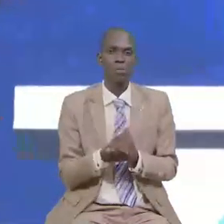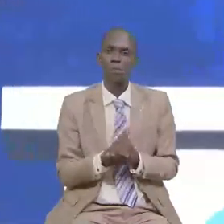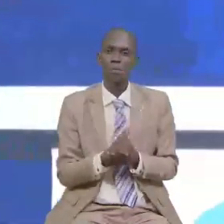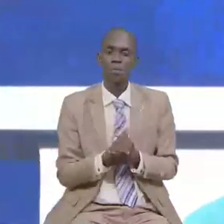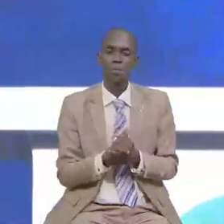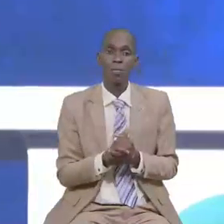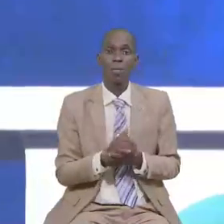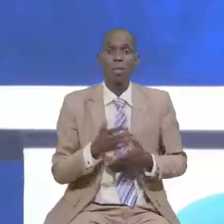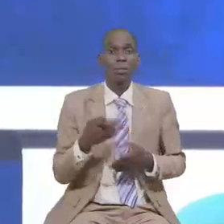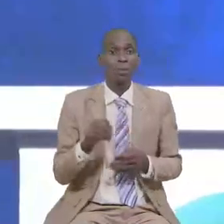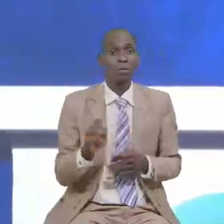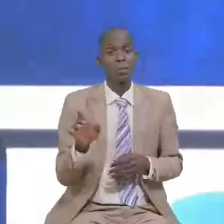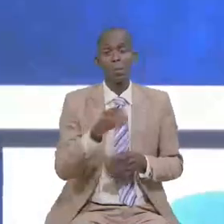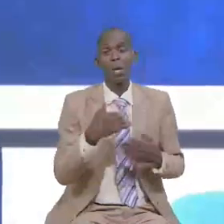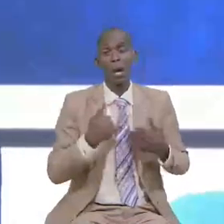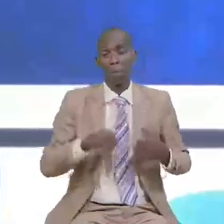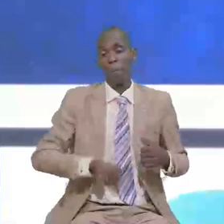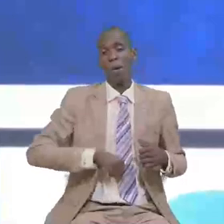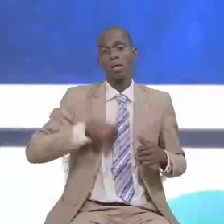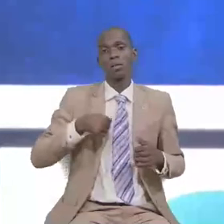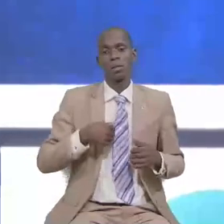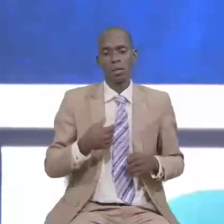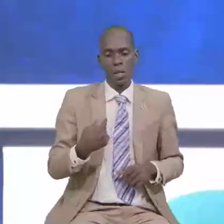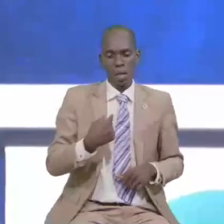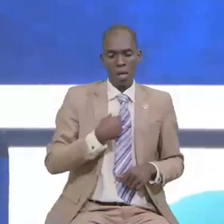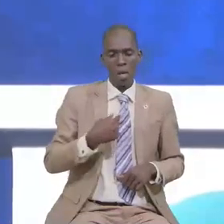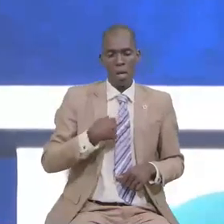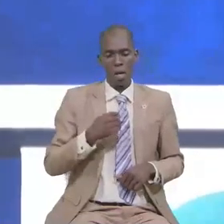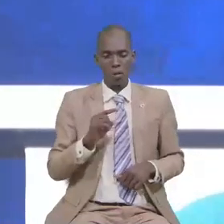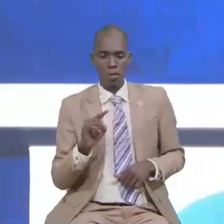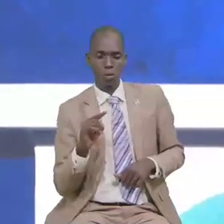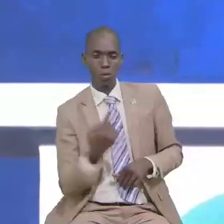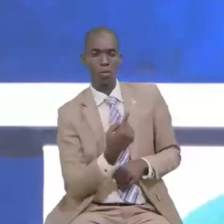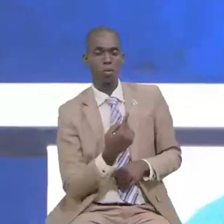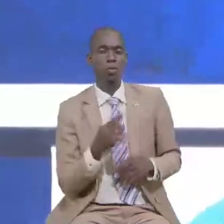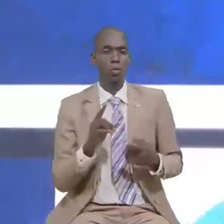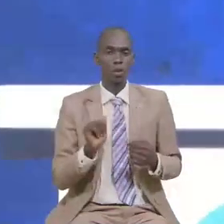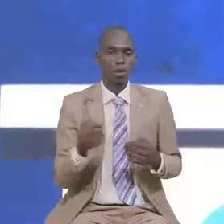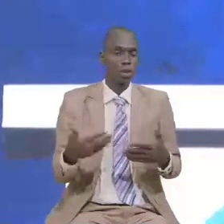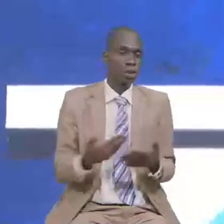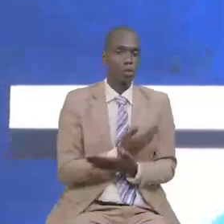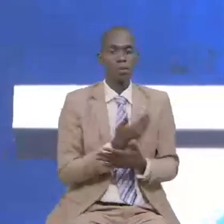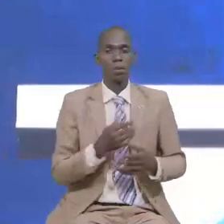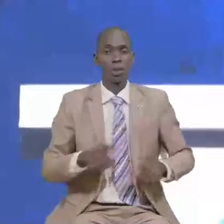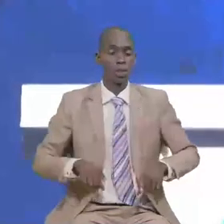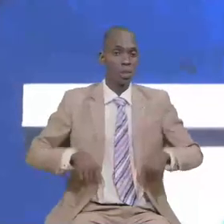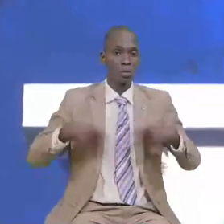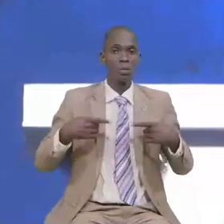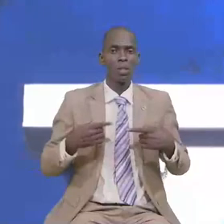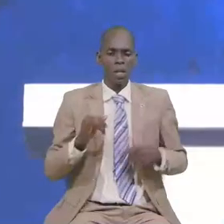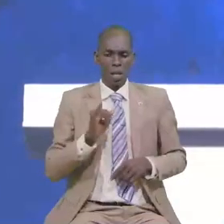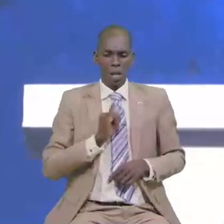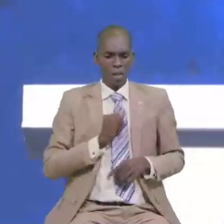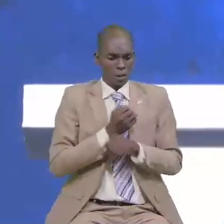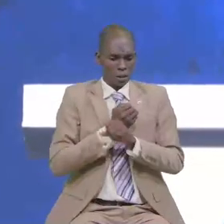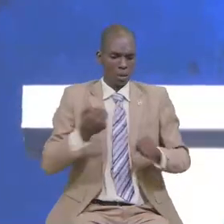accepter l'homme fait par Dieu. Ils disent que moi, ils sont orgueilleux. Moi, je me change, je me transforme.